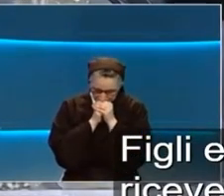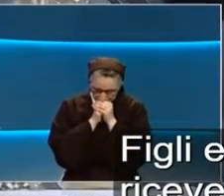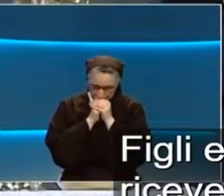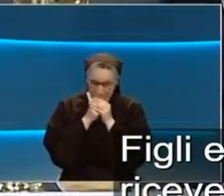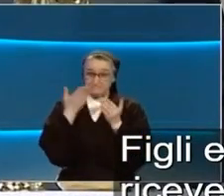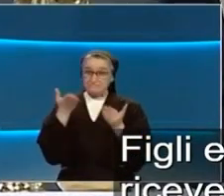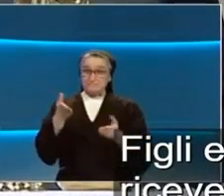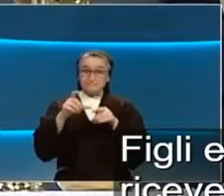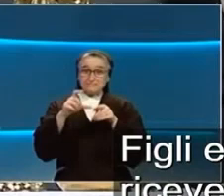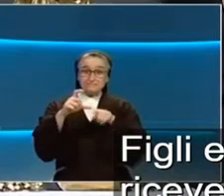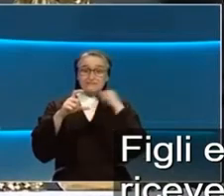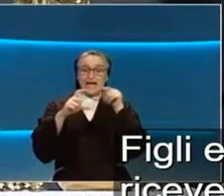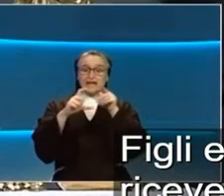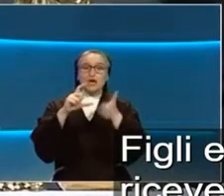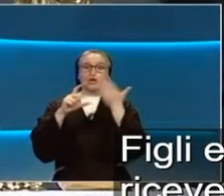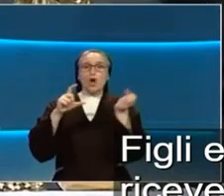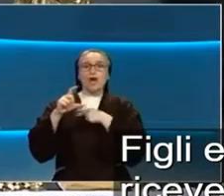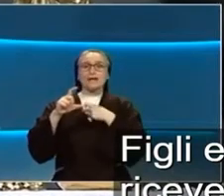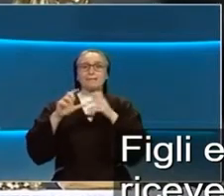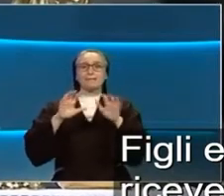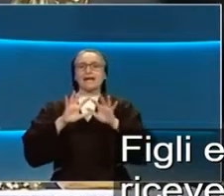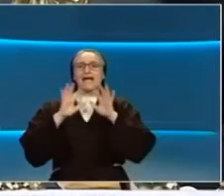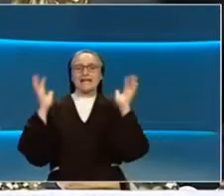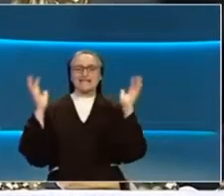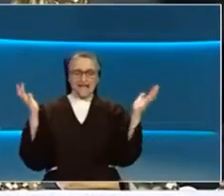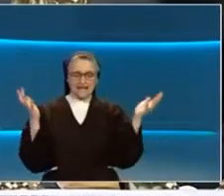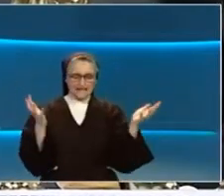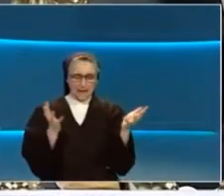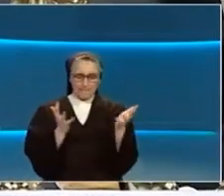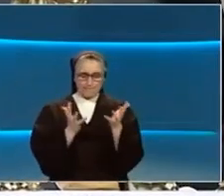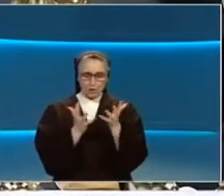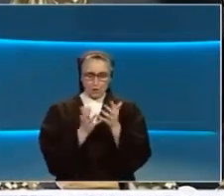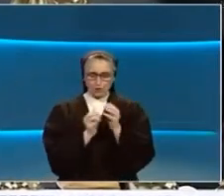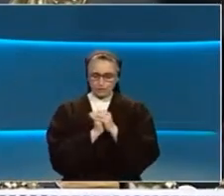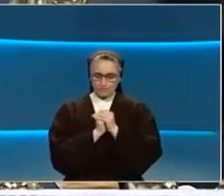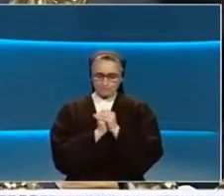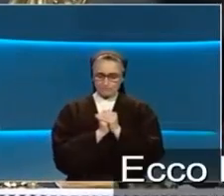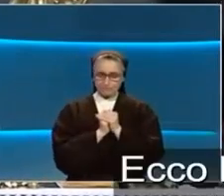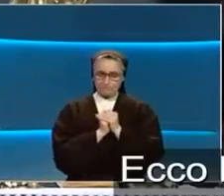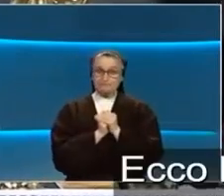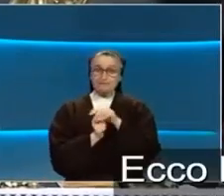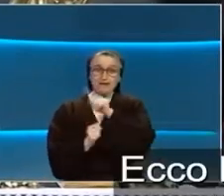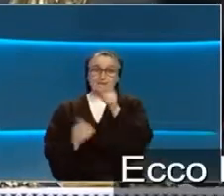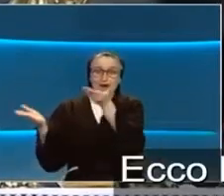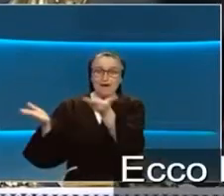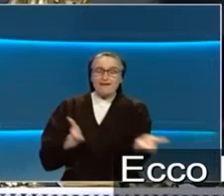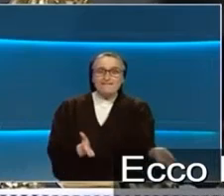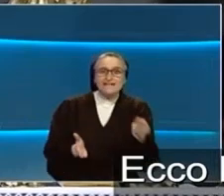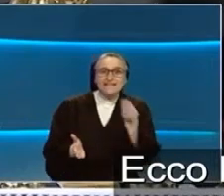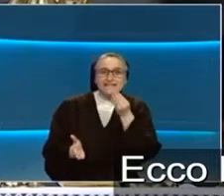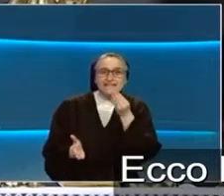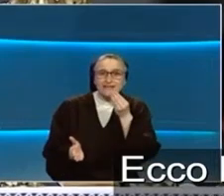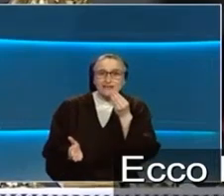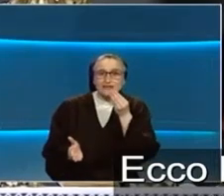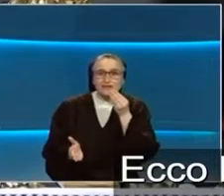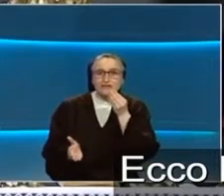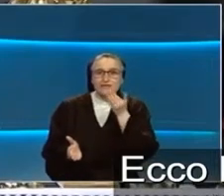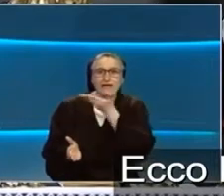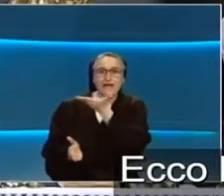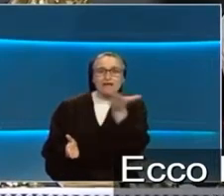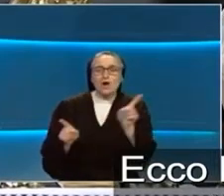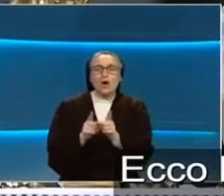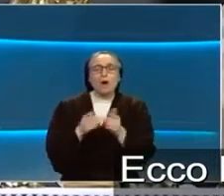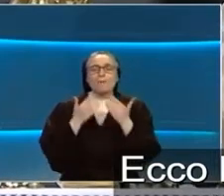Ecce Agnus Dei, ecce qui tollit peccata mundi, beati qui a cena mani vocati